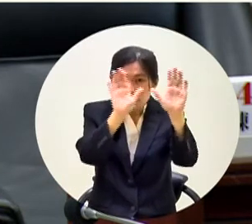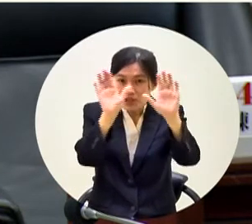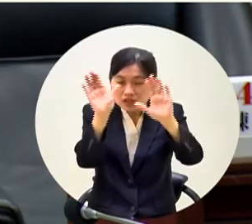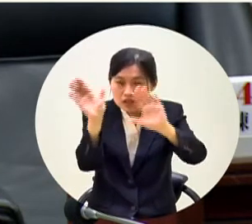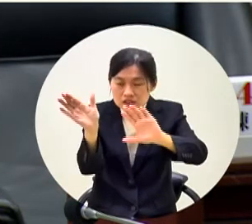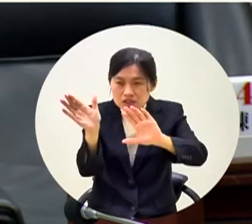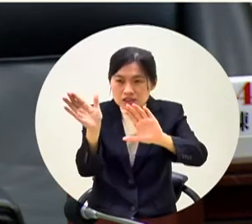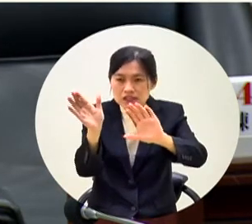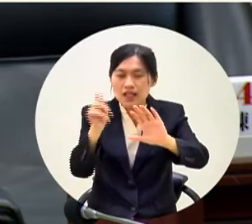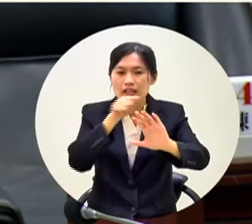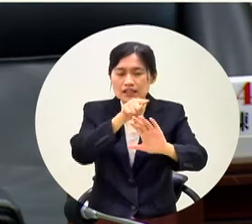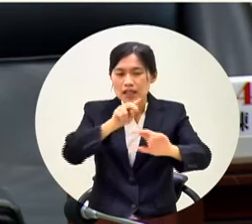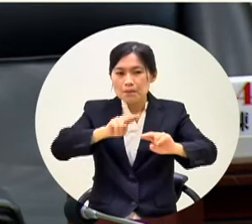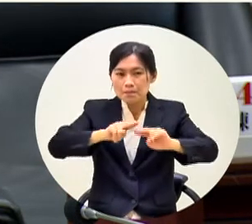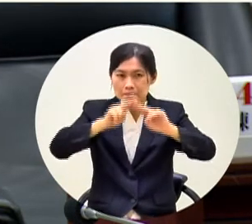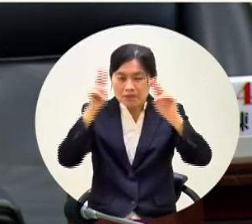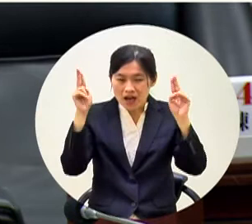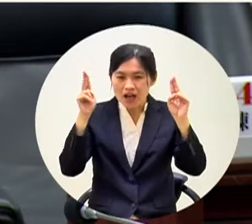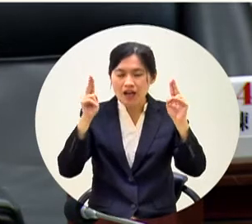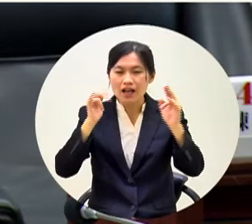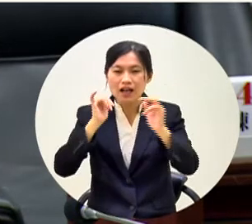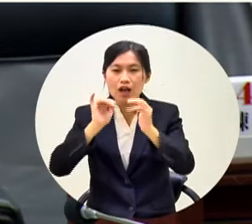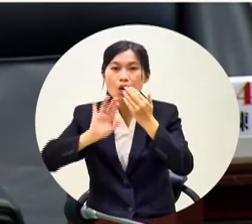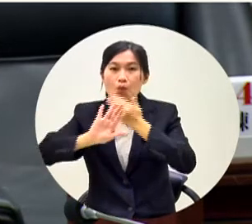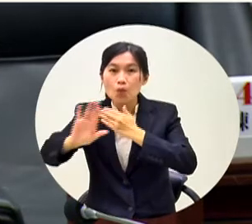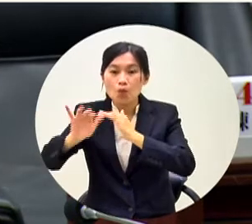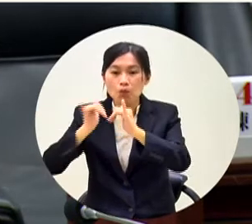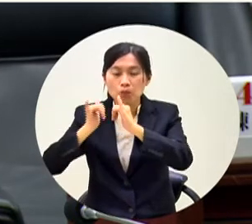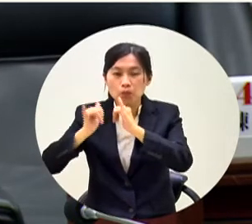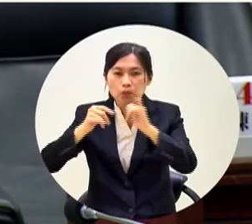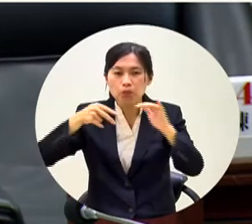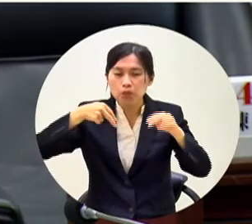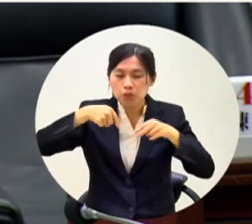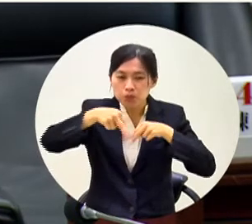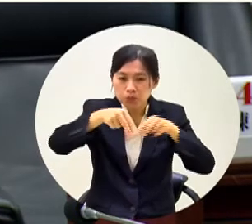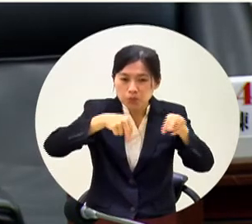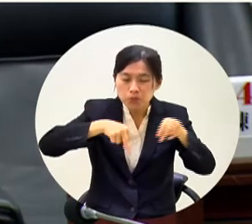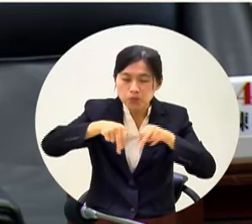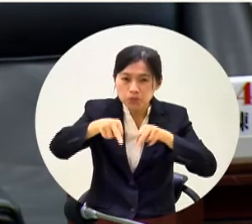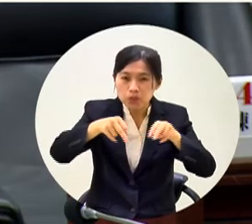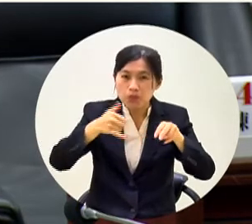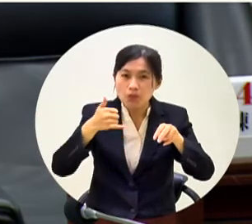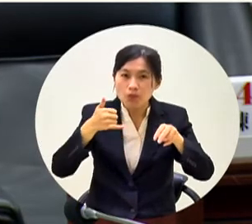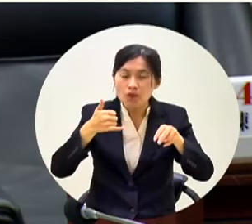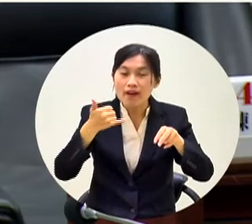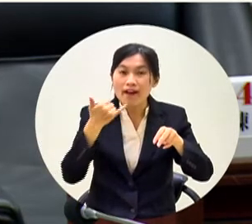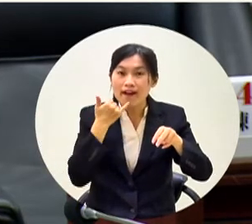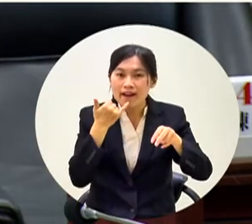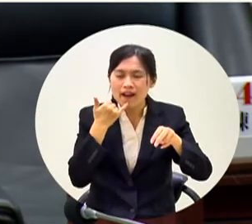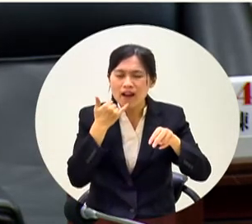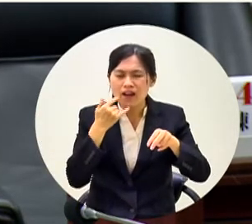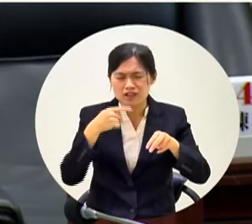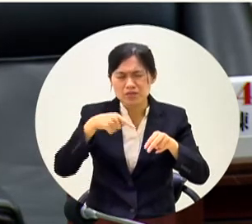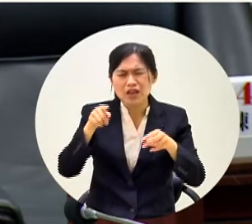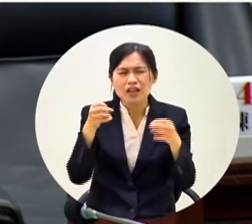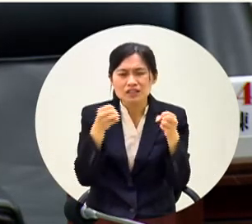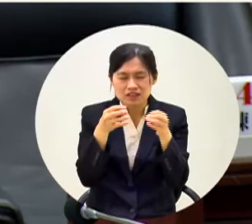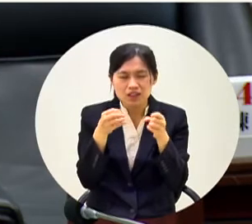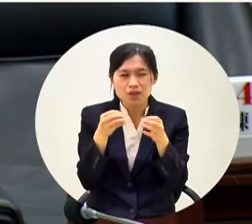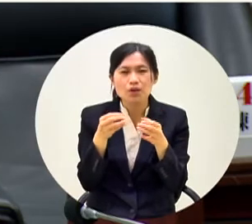开放哦，民众自由出入的这条道路是袂当哦， 来讨论看要安怎来